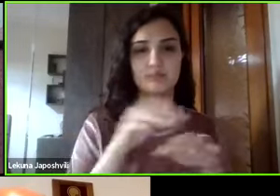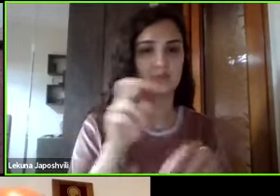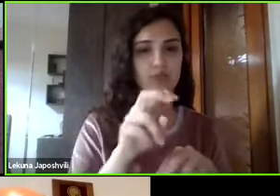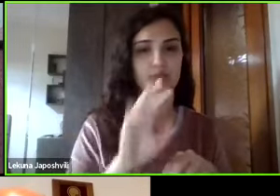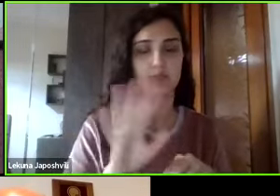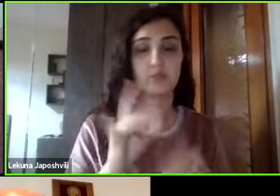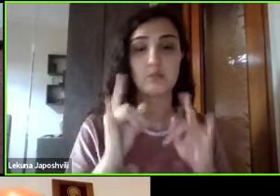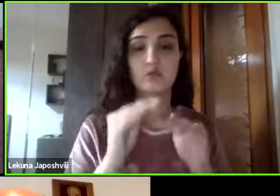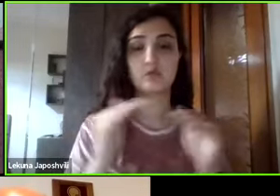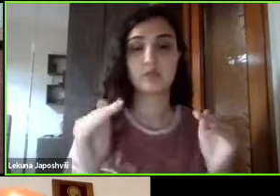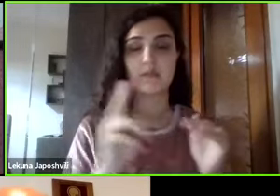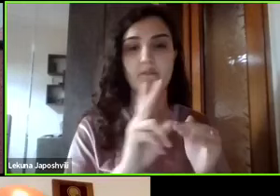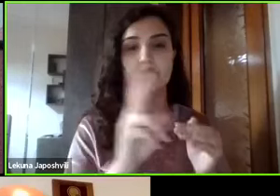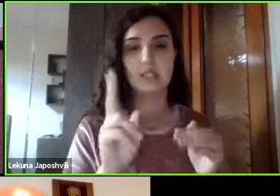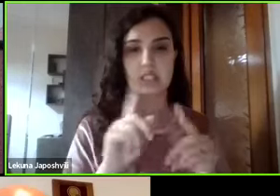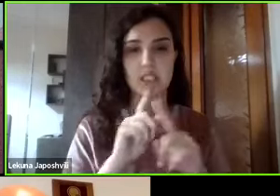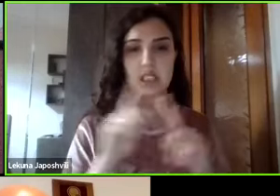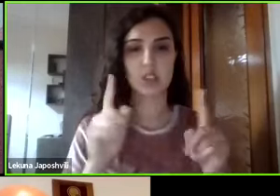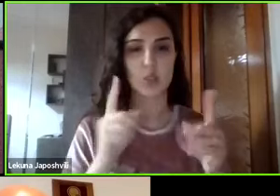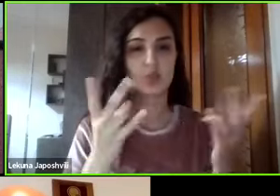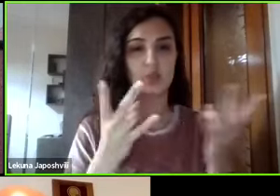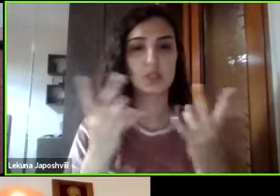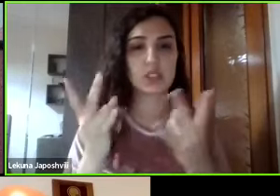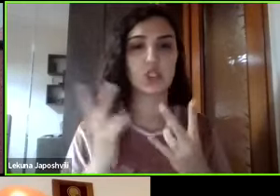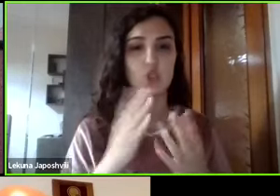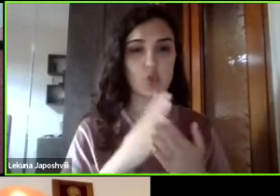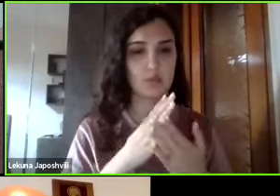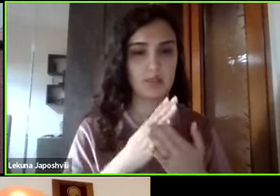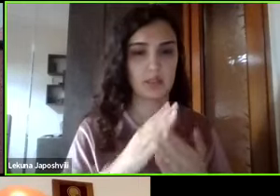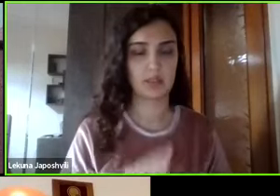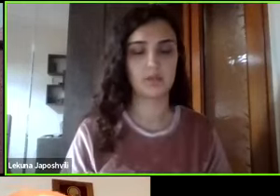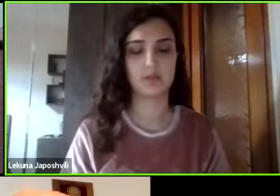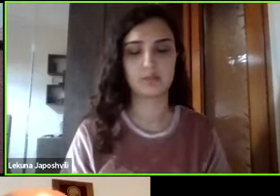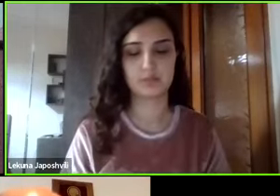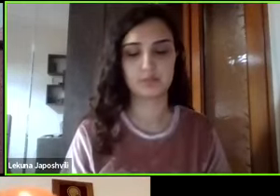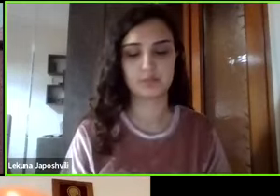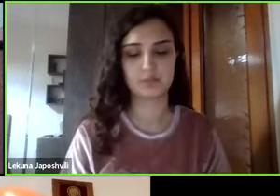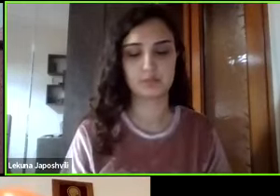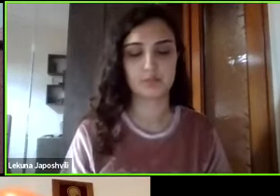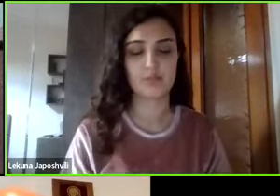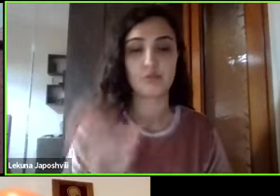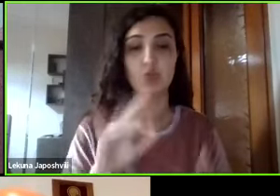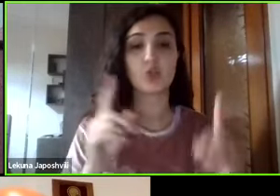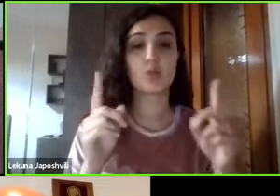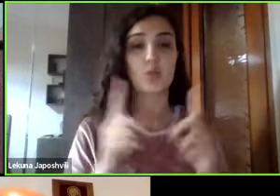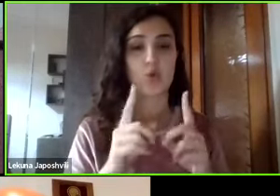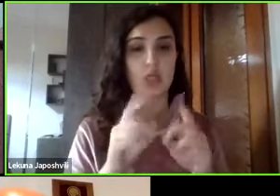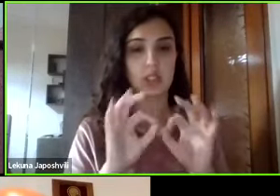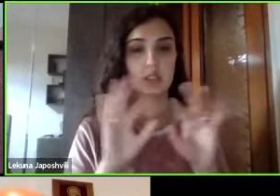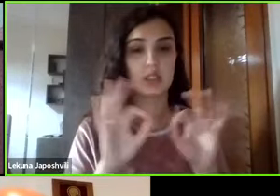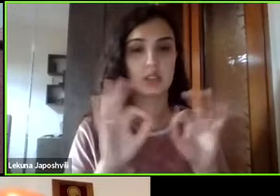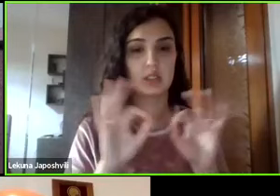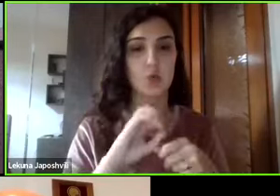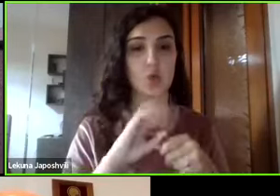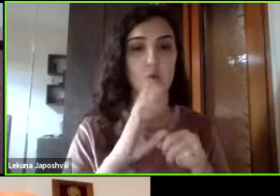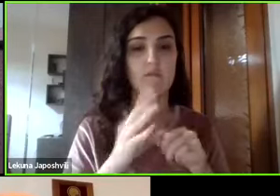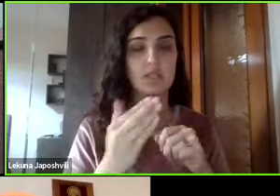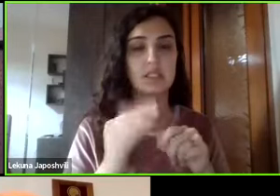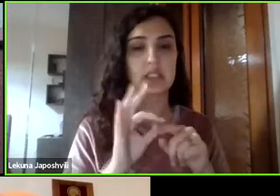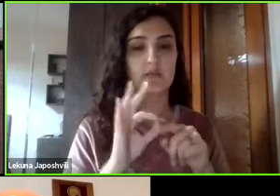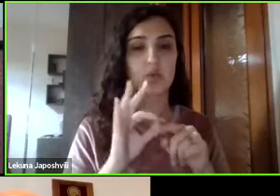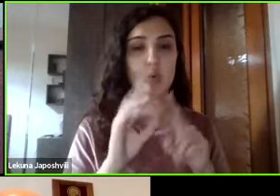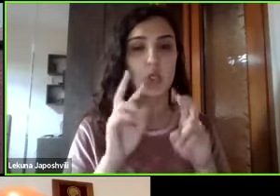რომლებსაც განსაკუთრებული სათიროებები აქვთ. მოდით მოგლედ ვისაუბროთ COVID-ის ნევროლოგიურ გართულებებზე.